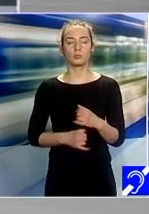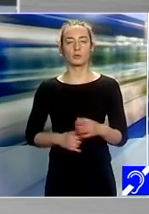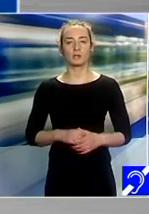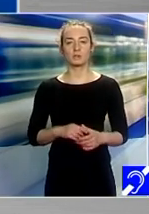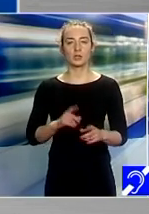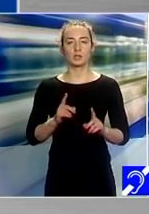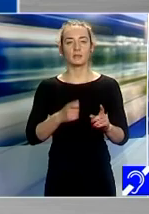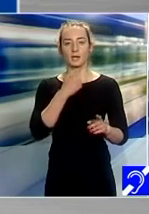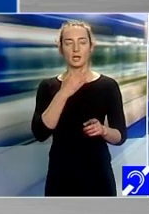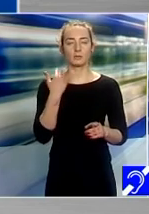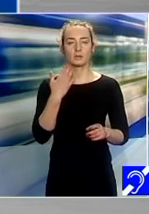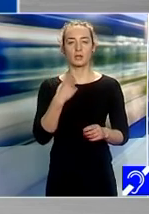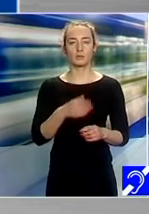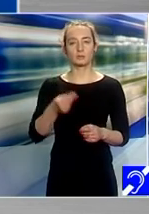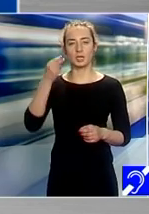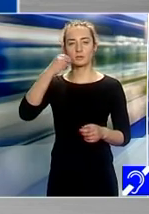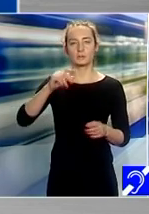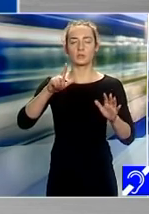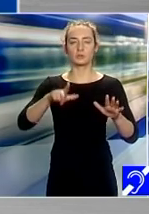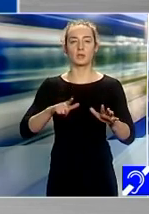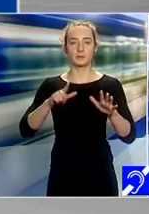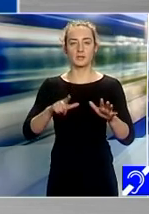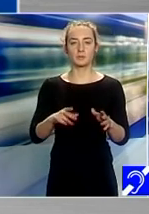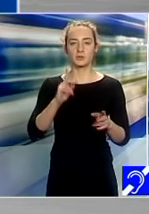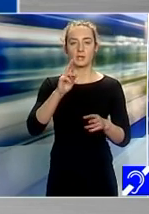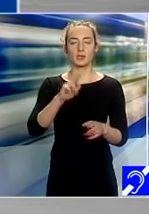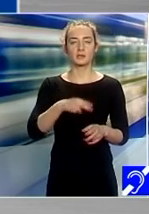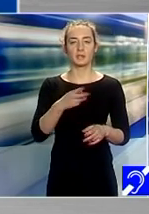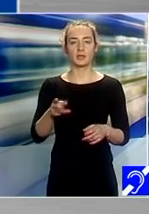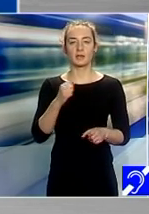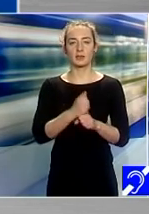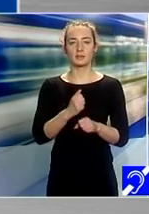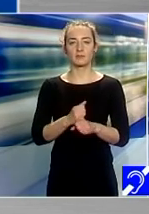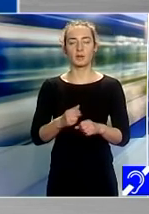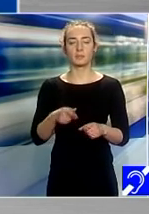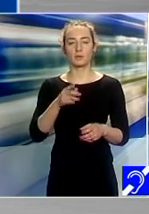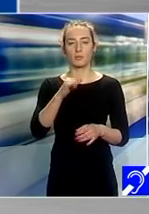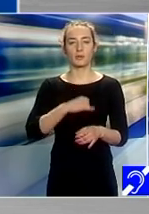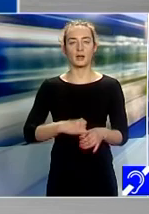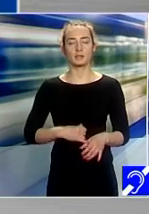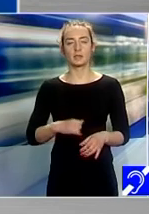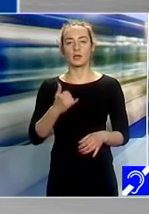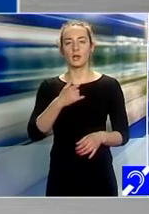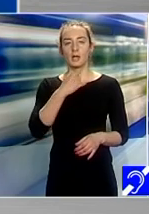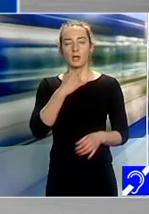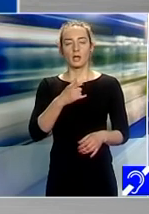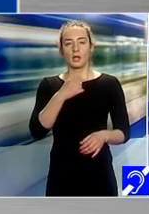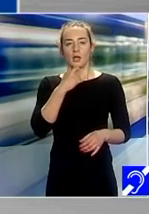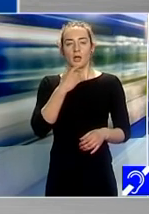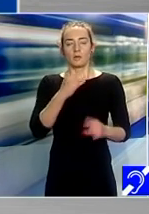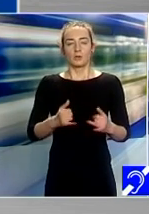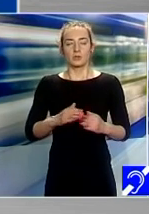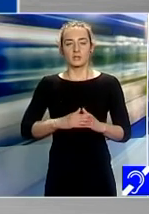dacă anul trecut anunțasem că în 17 spitale se fac astfel de operații, e bine, acum numărul lor a crescut.